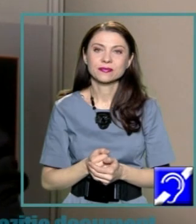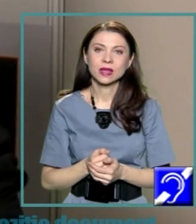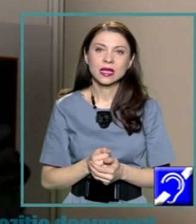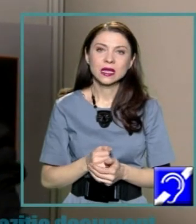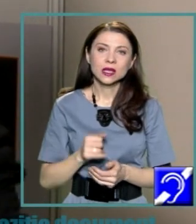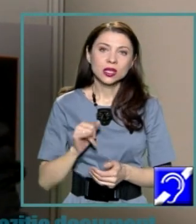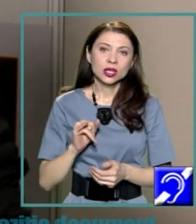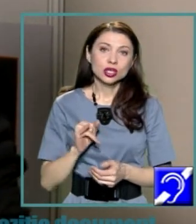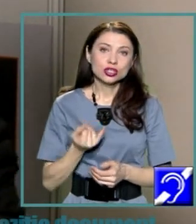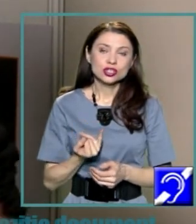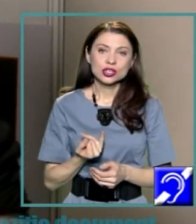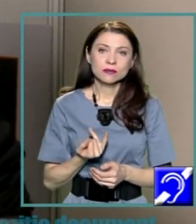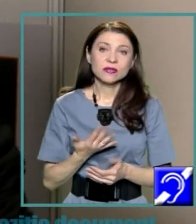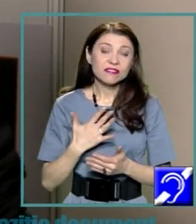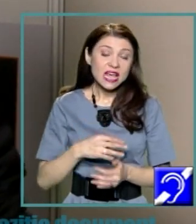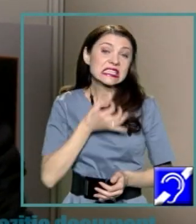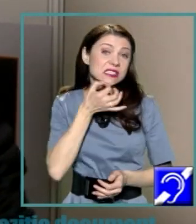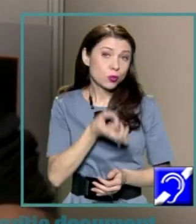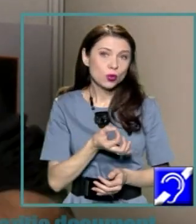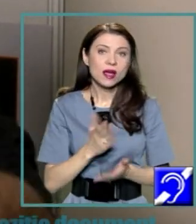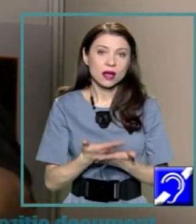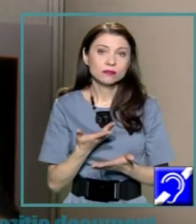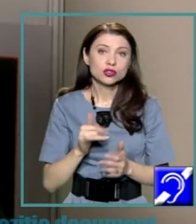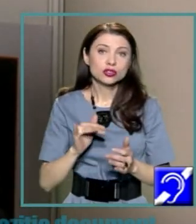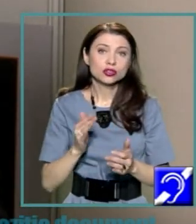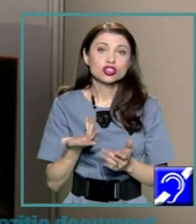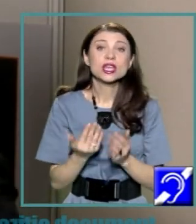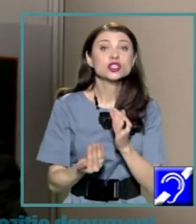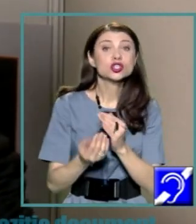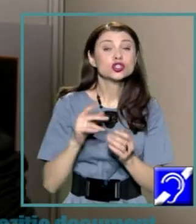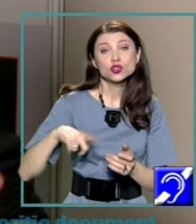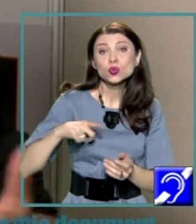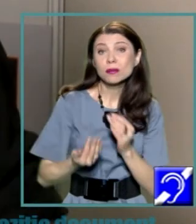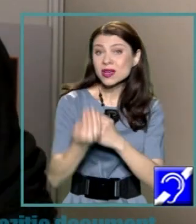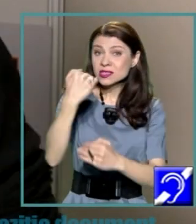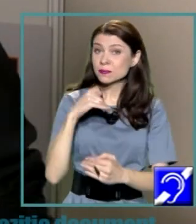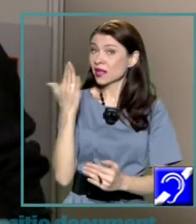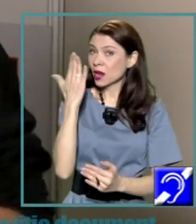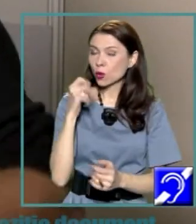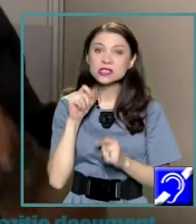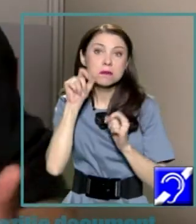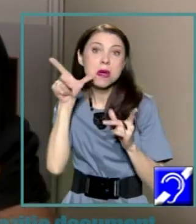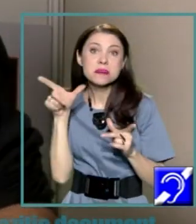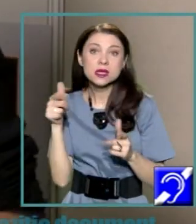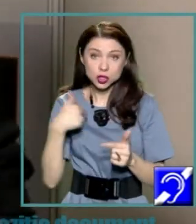Și vreau să spună că ceea ce se întâmplă în spatele oglinzii mă miră până și